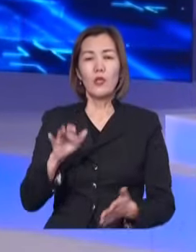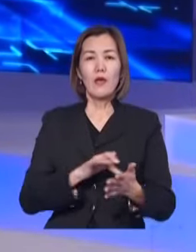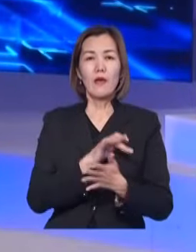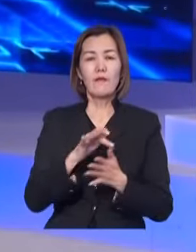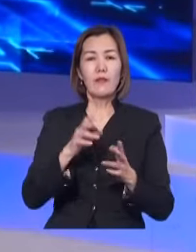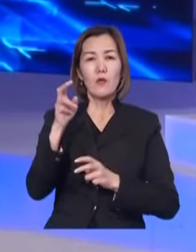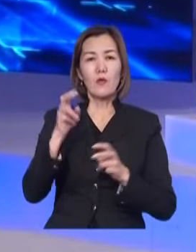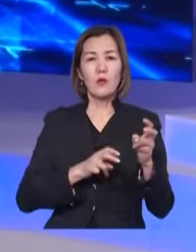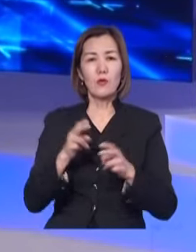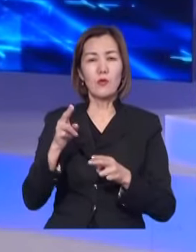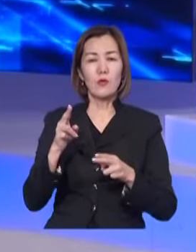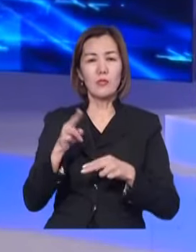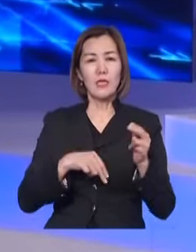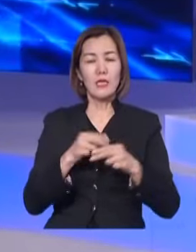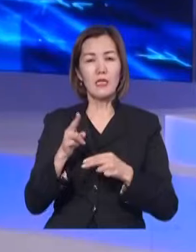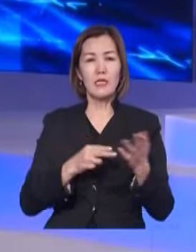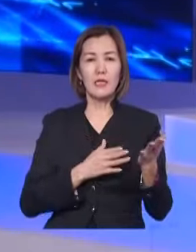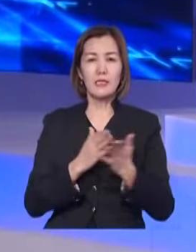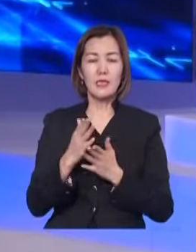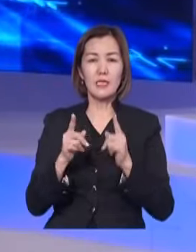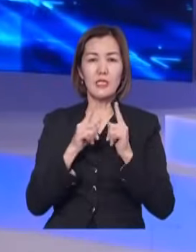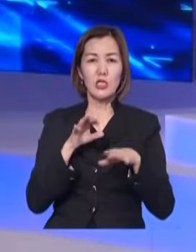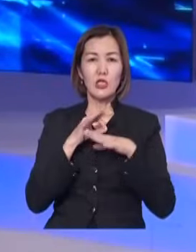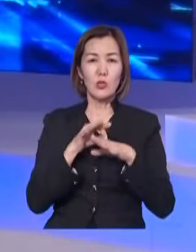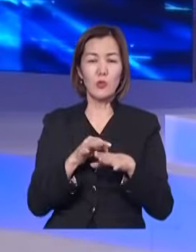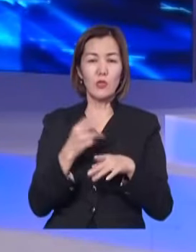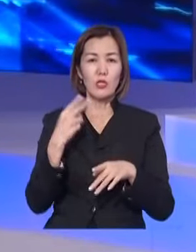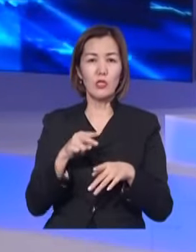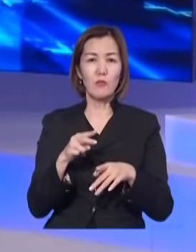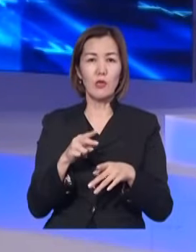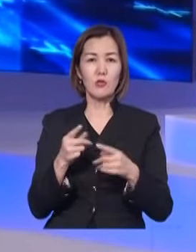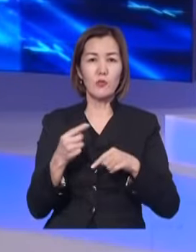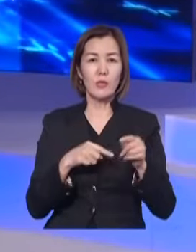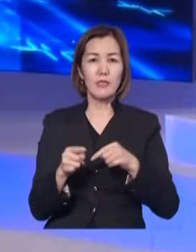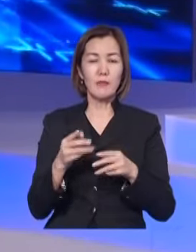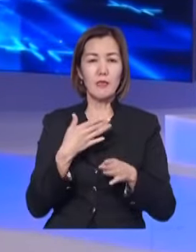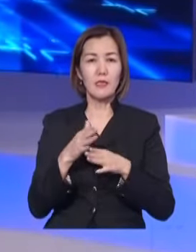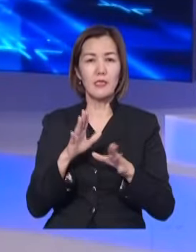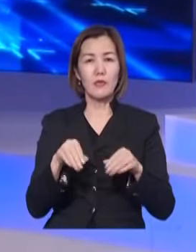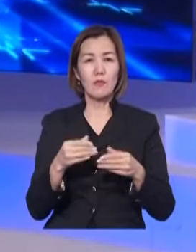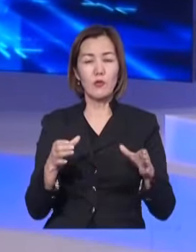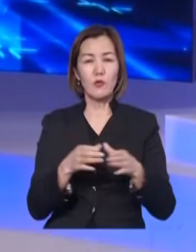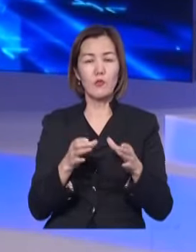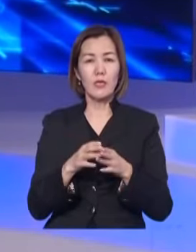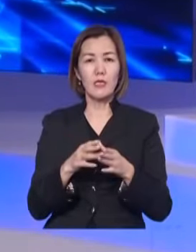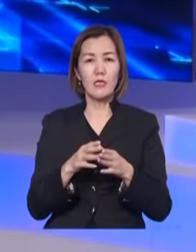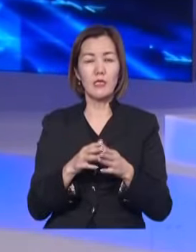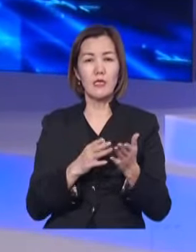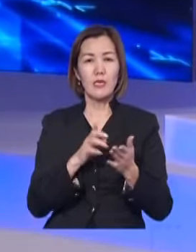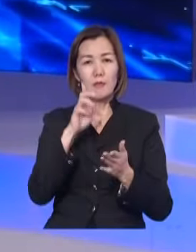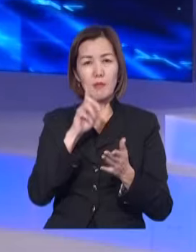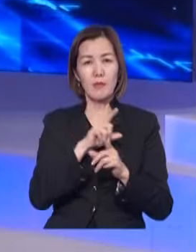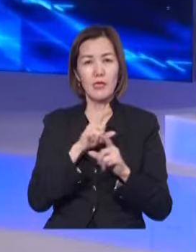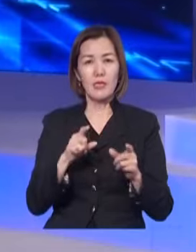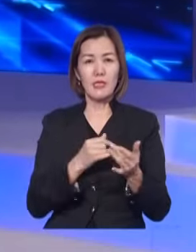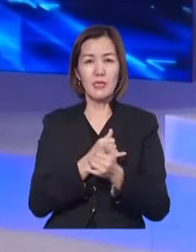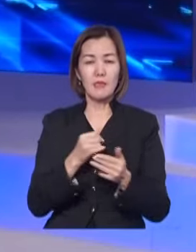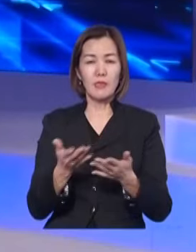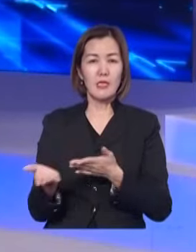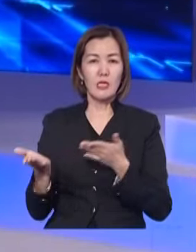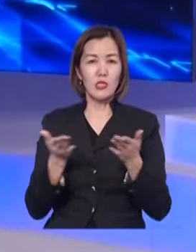Қонаевта агроөнеркәсіп кешені саласына қатысты жиын өтті. Оған өңірдің 20-ға жуық кәсіпкермен несие беру ұйымдарының өкілдері және мемлекеттік